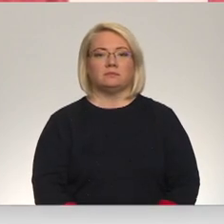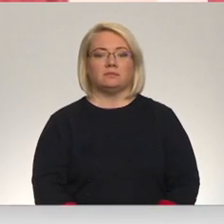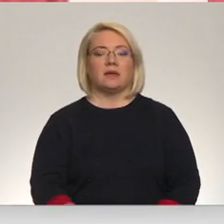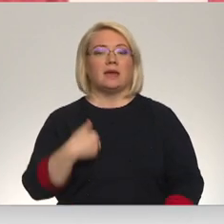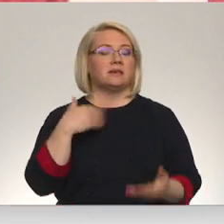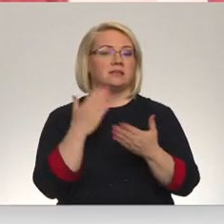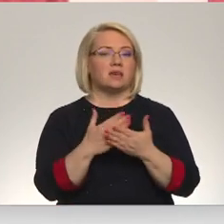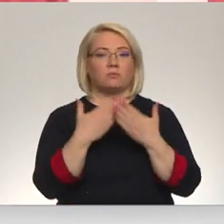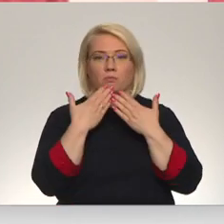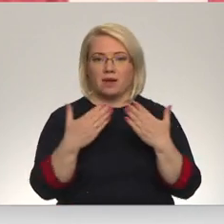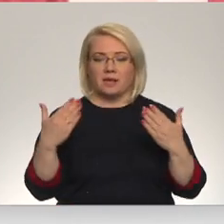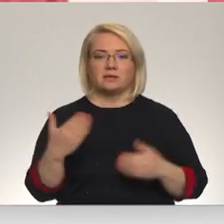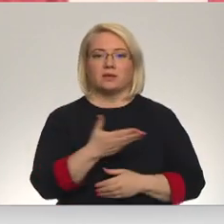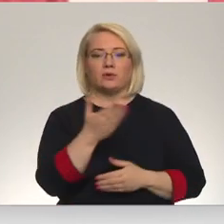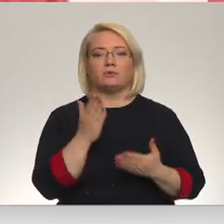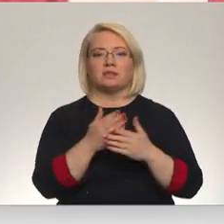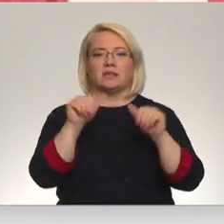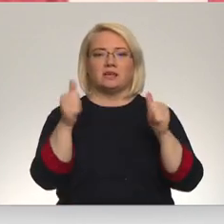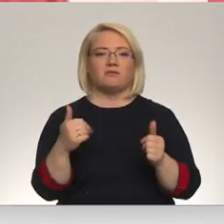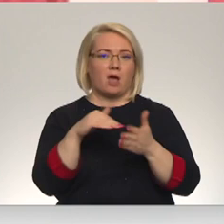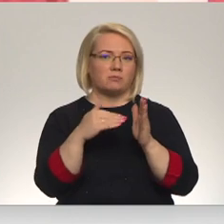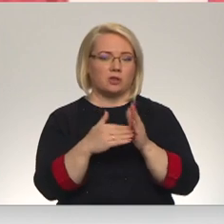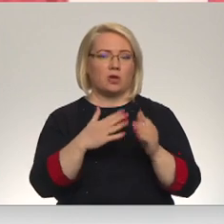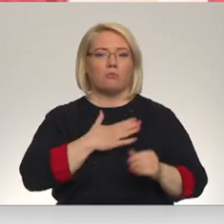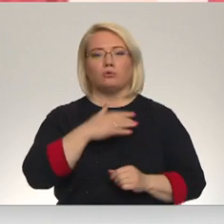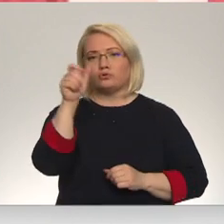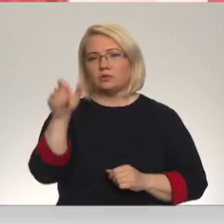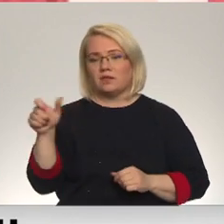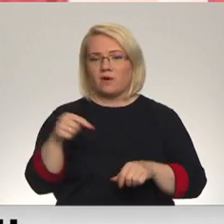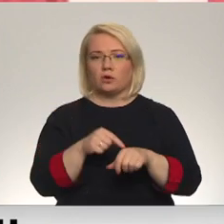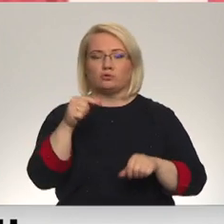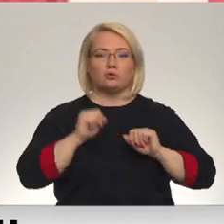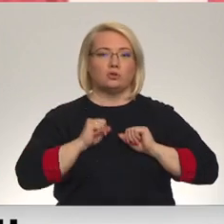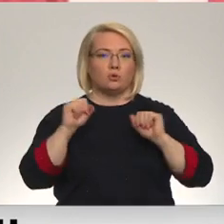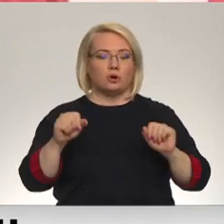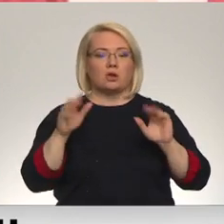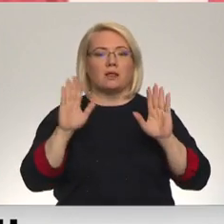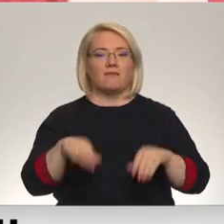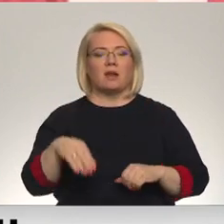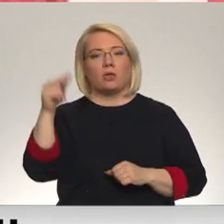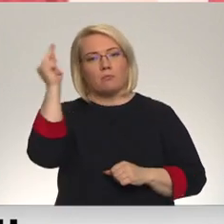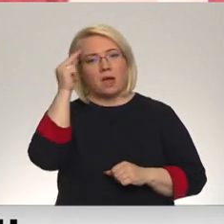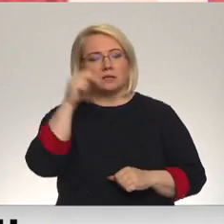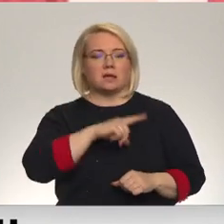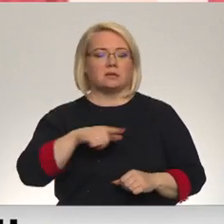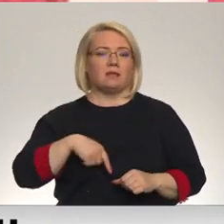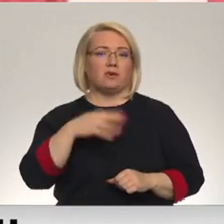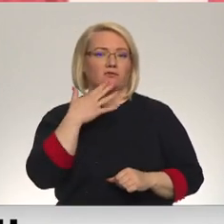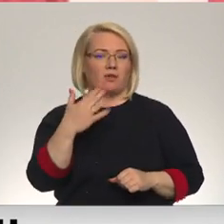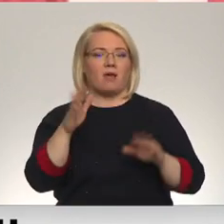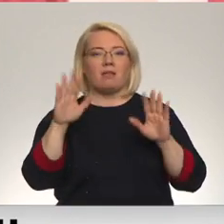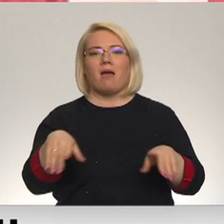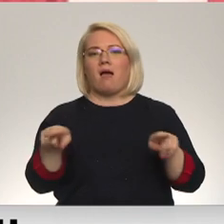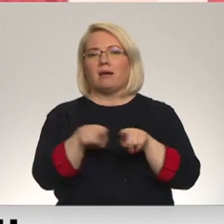Es esmu ļoti pateicīgs, ka esat izveidojuši apstākļus, lai mūsu cilvēki justos droši, lai viņi varētu mācīties latviešu valodu, lai viņi